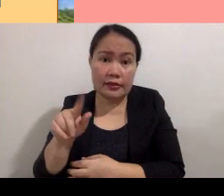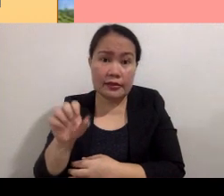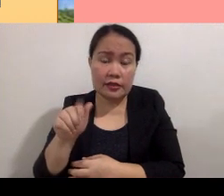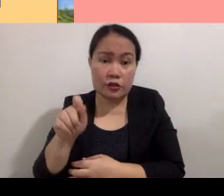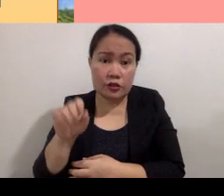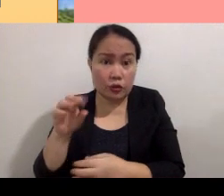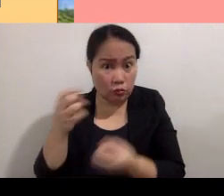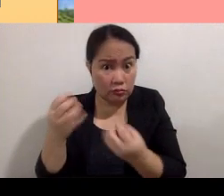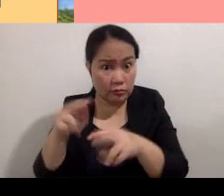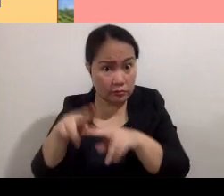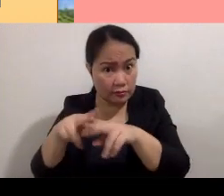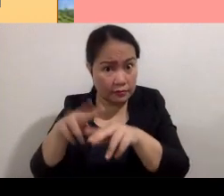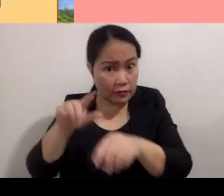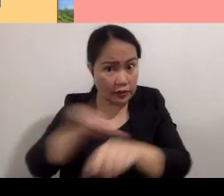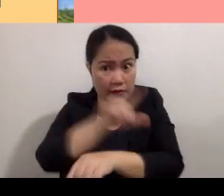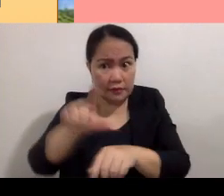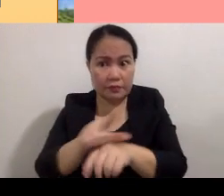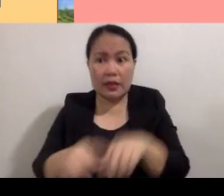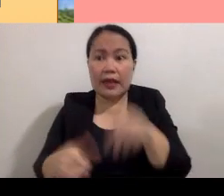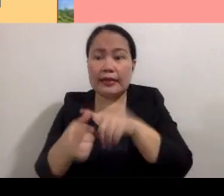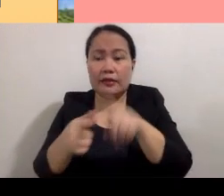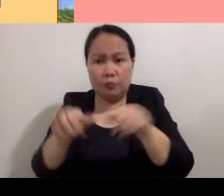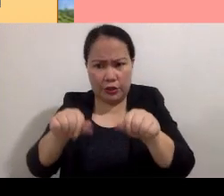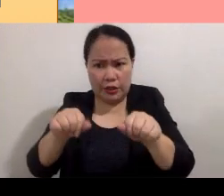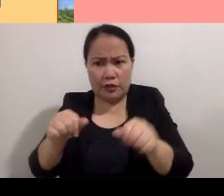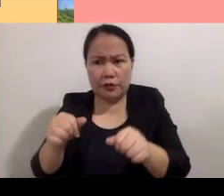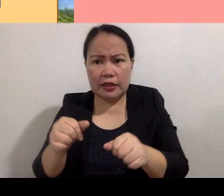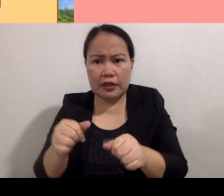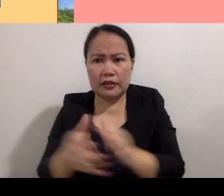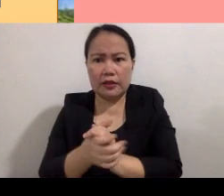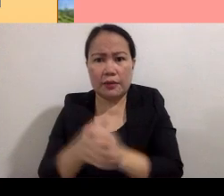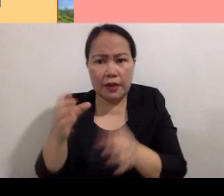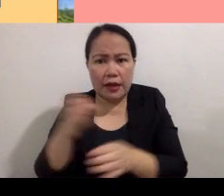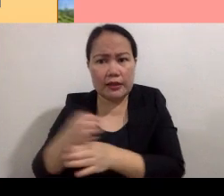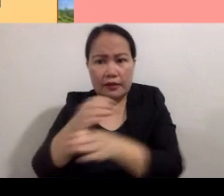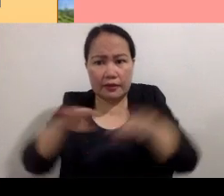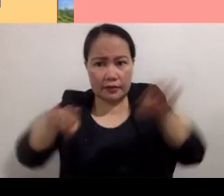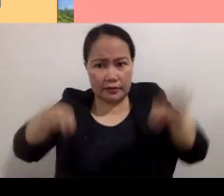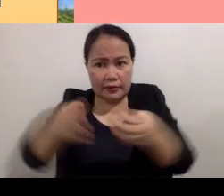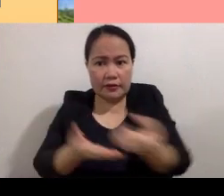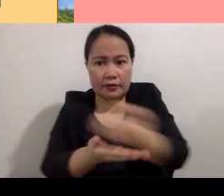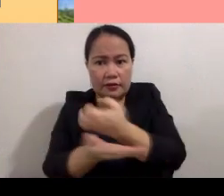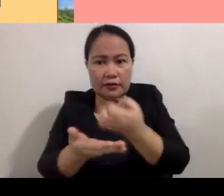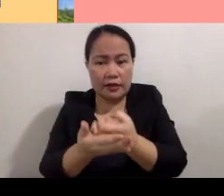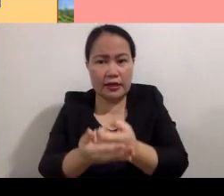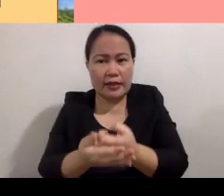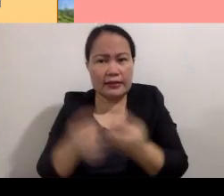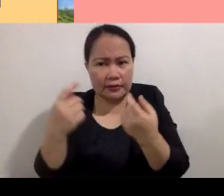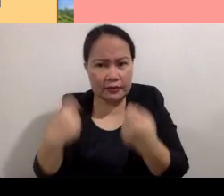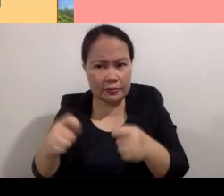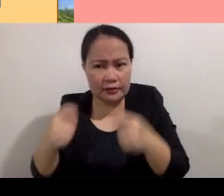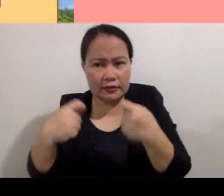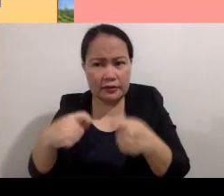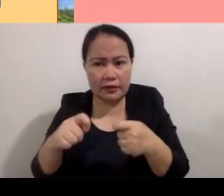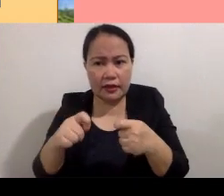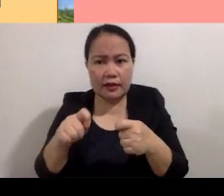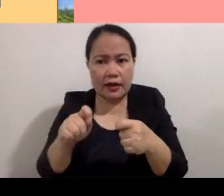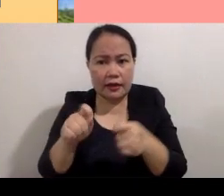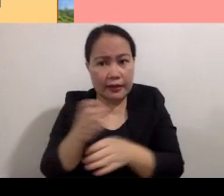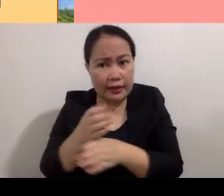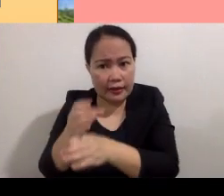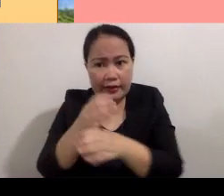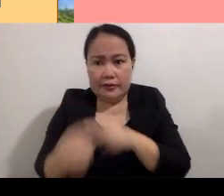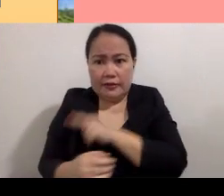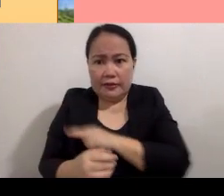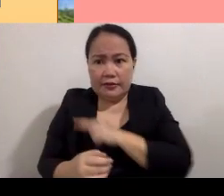sa pangangalaga sa timbang na ekolohiya at maging masinop sa kalikasan, alinsunod sa pagpapahalaga sa